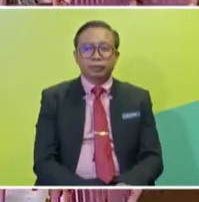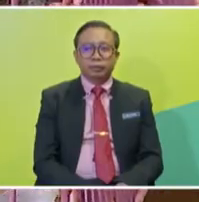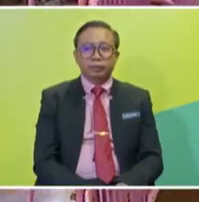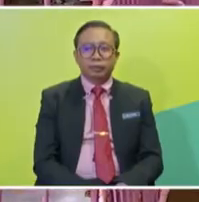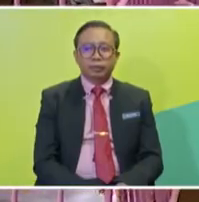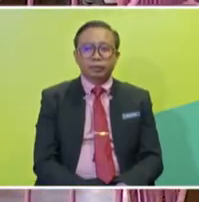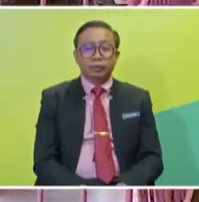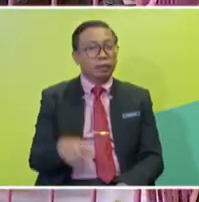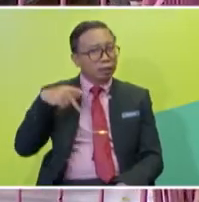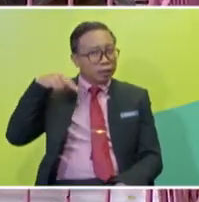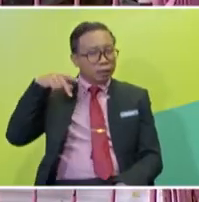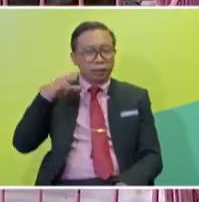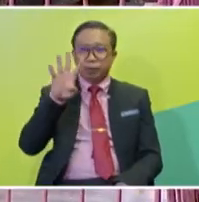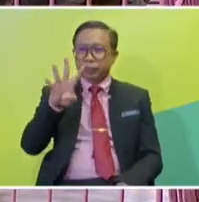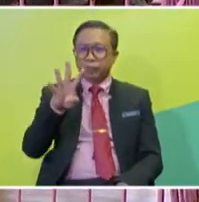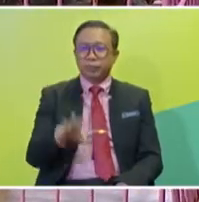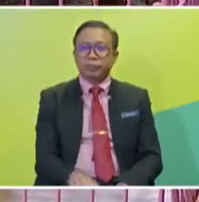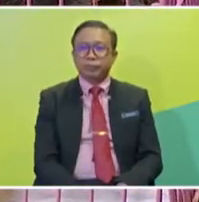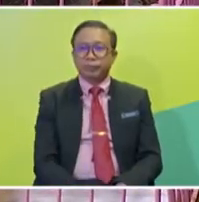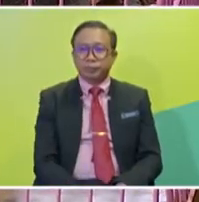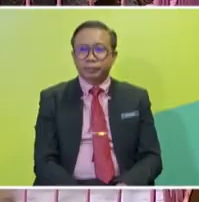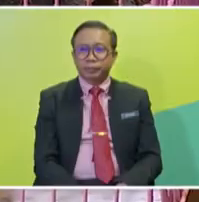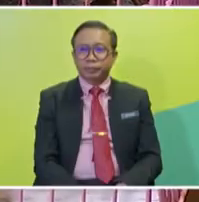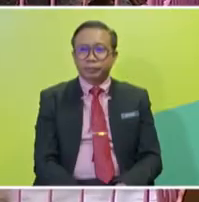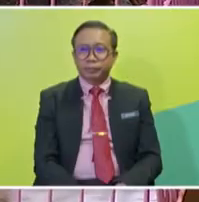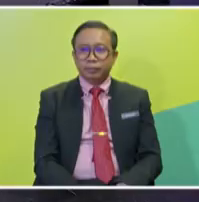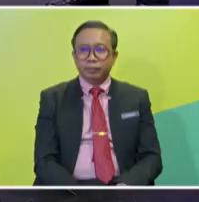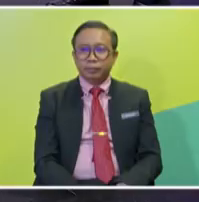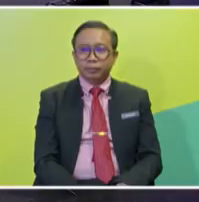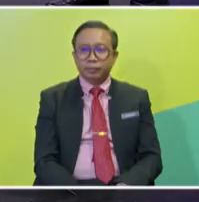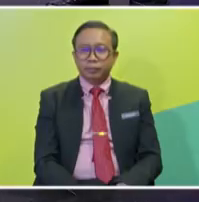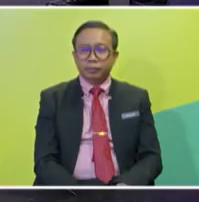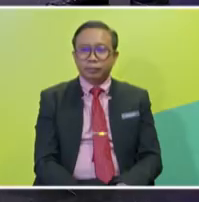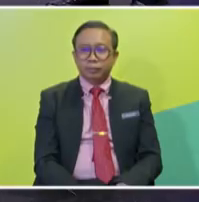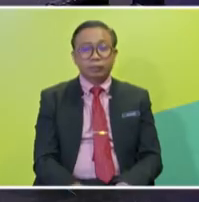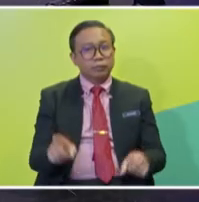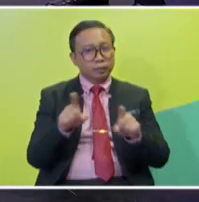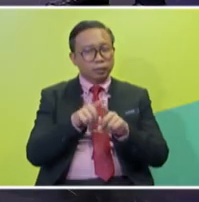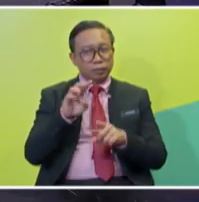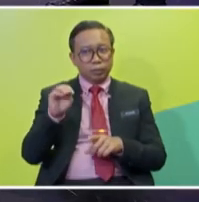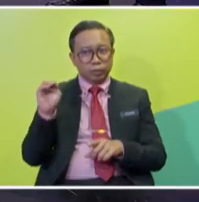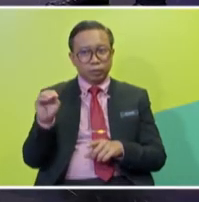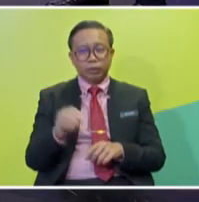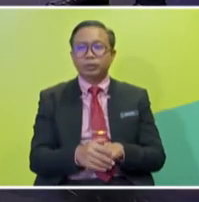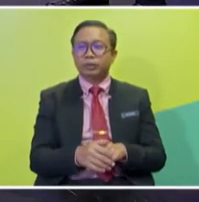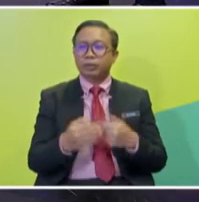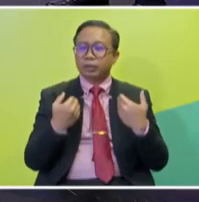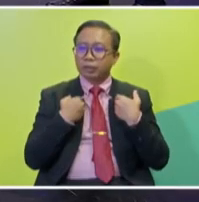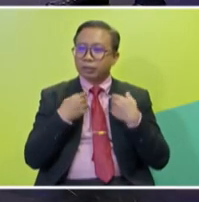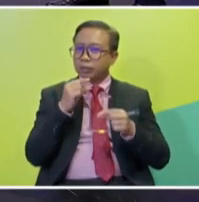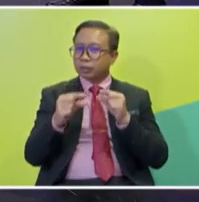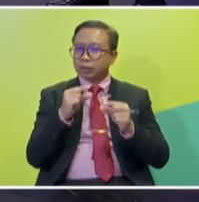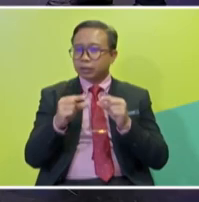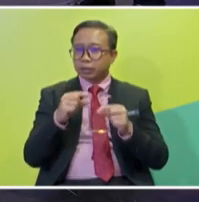Oke kita letakkan di situ sebenarnya kita bersama murid sebegini dia ada pergerakan